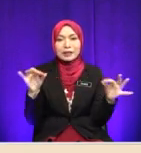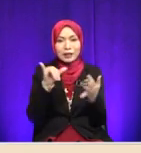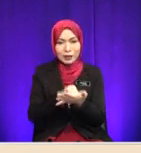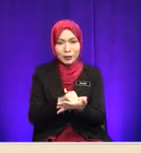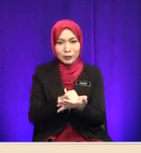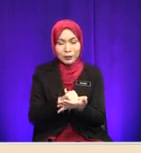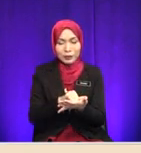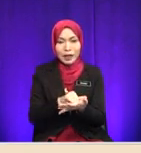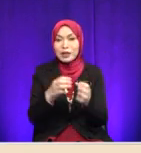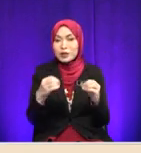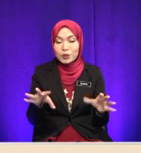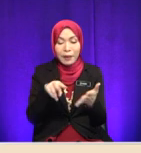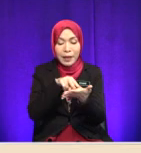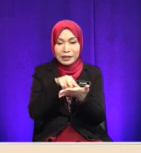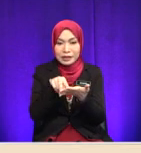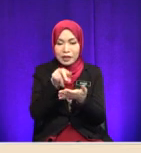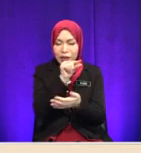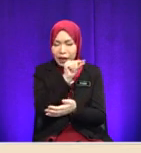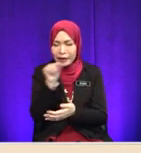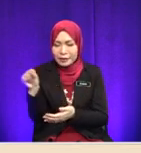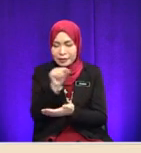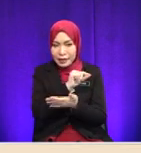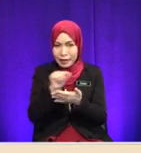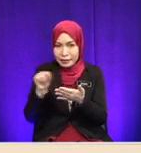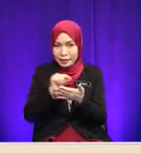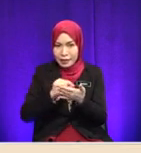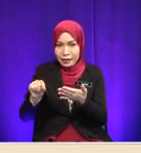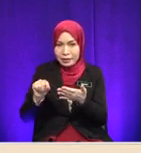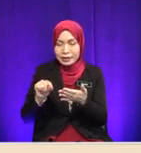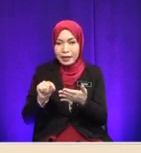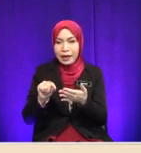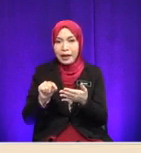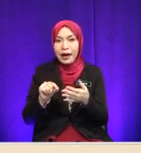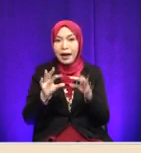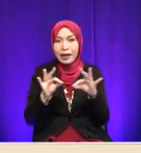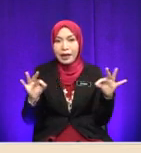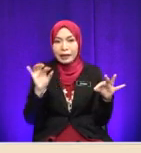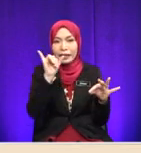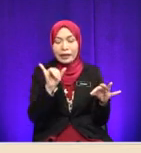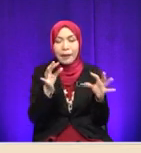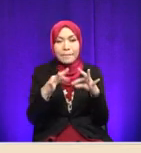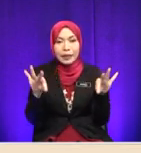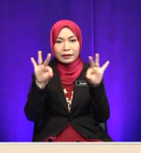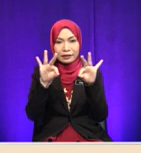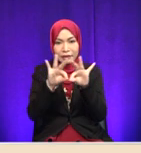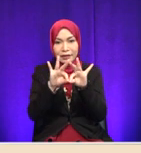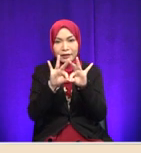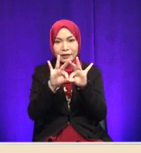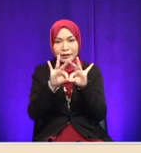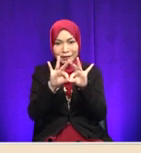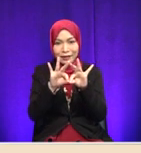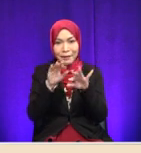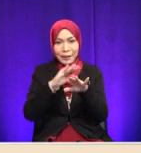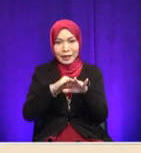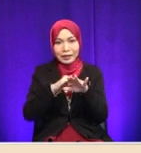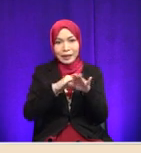oh ini aku dah belajar ni. Oh maksudnya, kalau tema alam sekitar tu, oh ada cerita pasal pemanasan global,